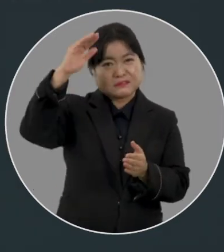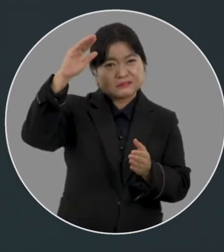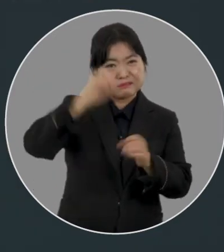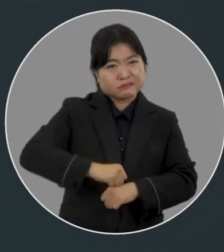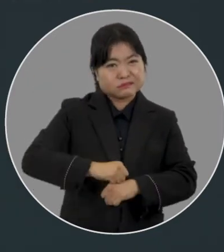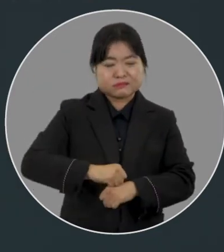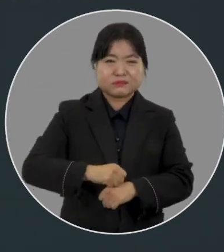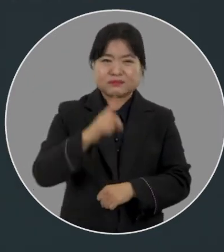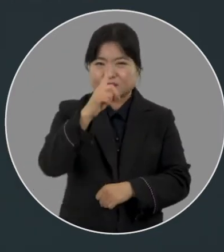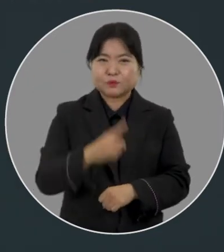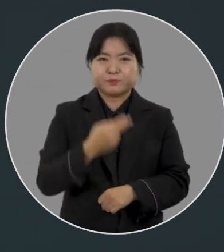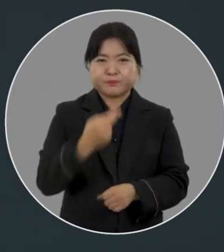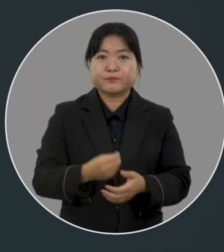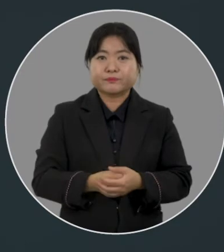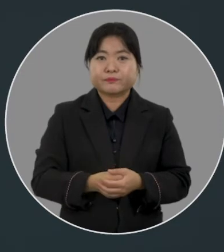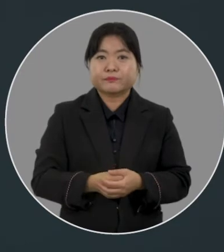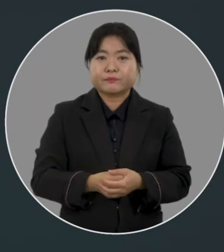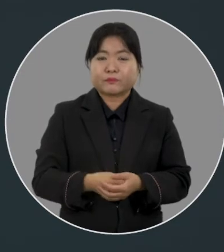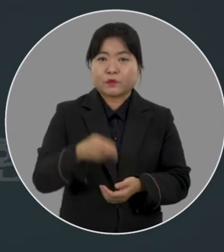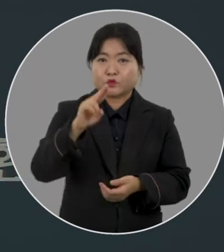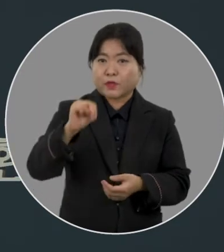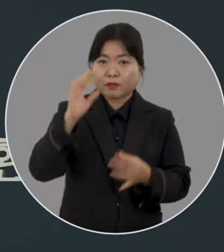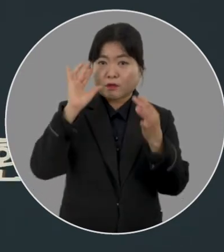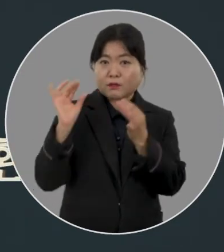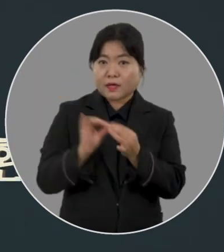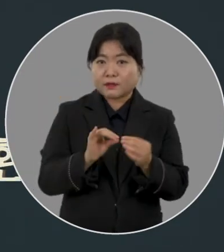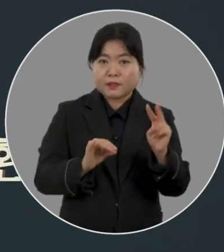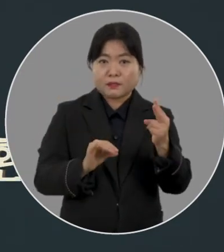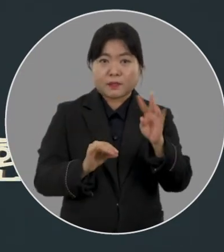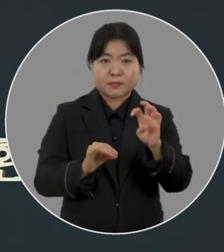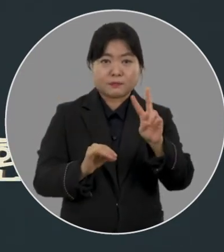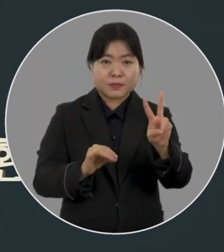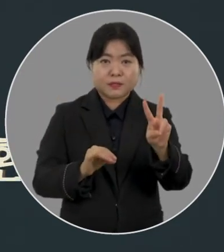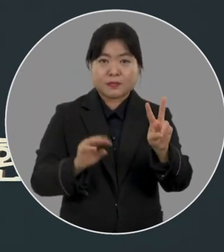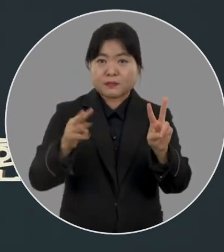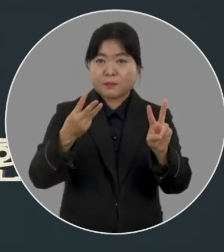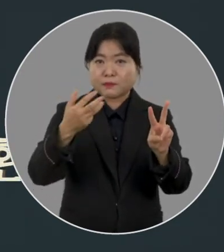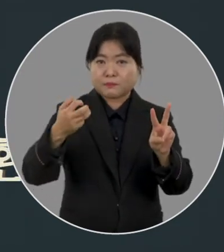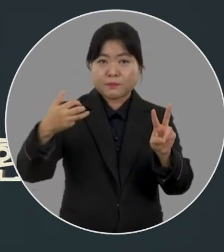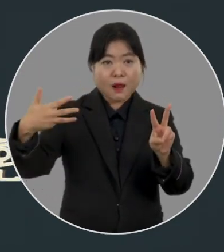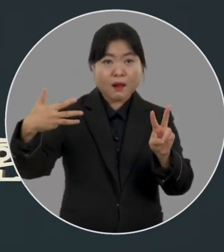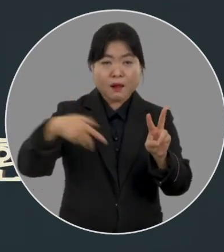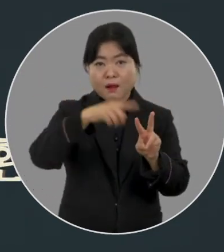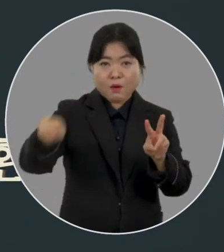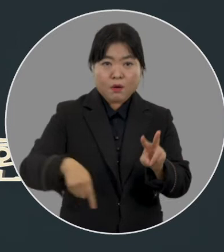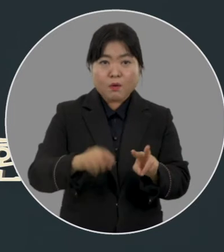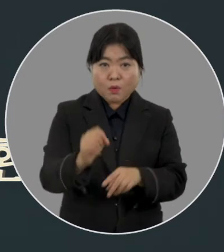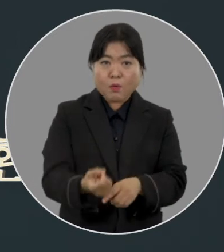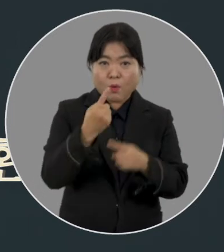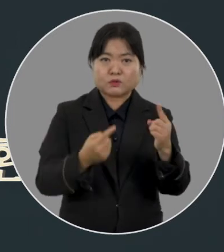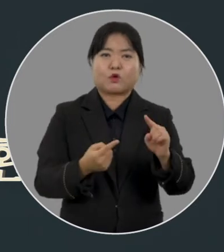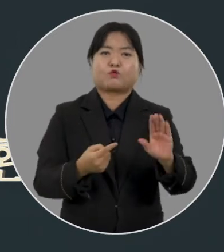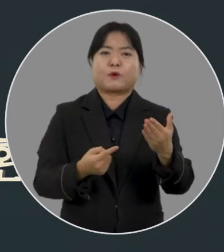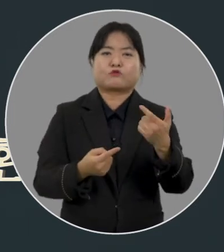있지 않습니다. 그리고 유엔 결의안 242조, 338조 등에 의해서